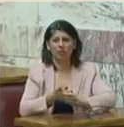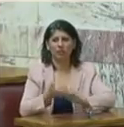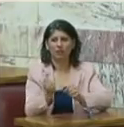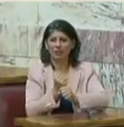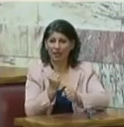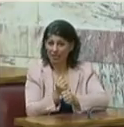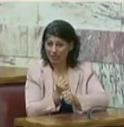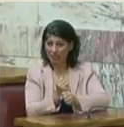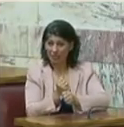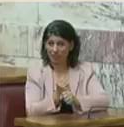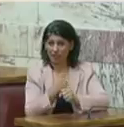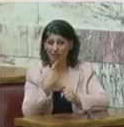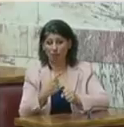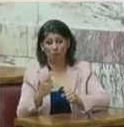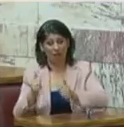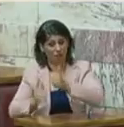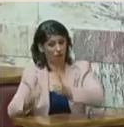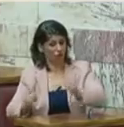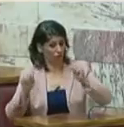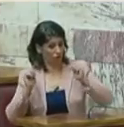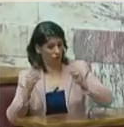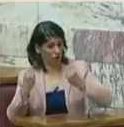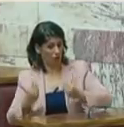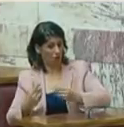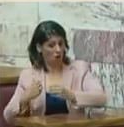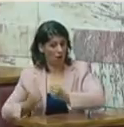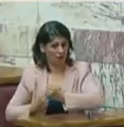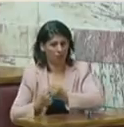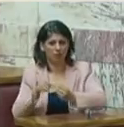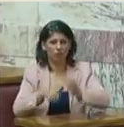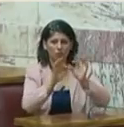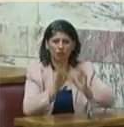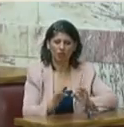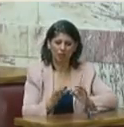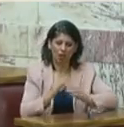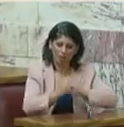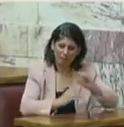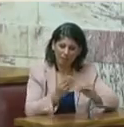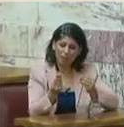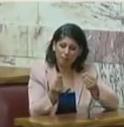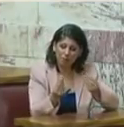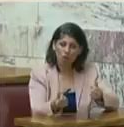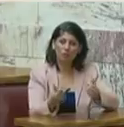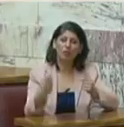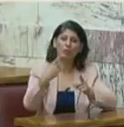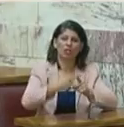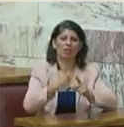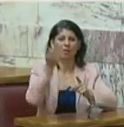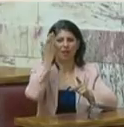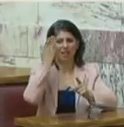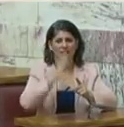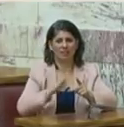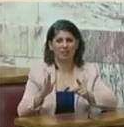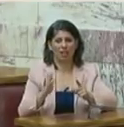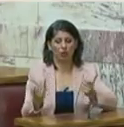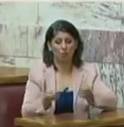ανταγωνιστικότητας, σε ένα μοντέλο που επενδύει στην ποιότητα και στην προστιθέμενη αξία του